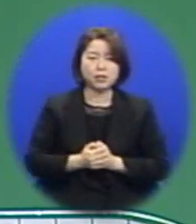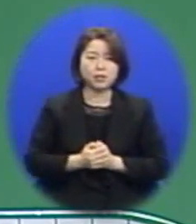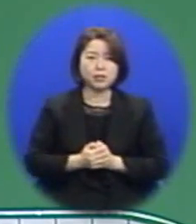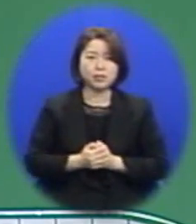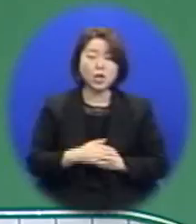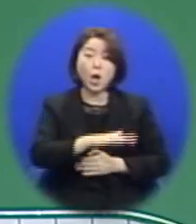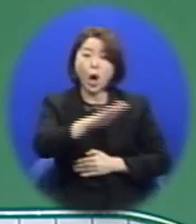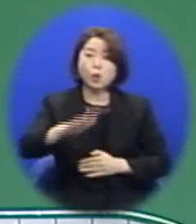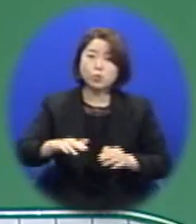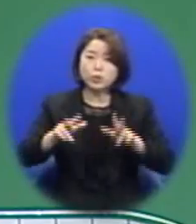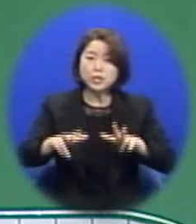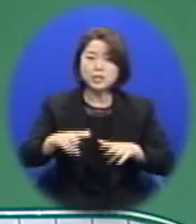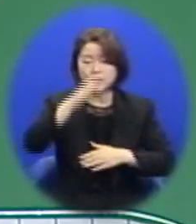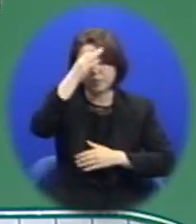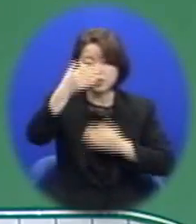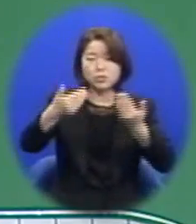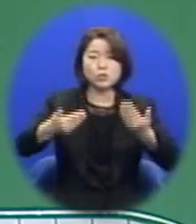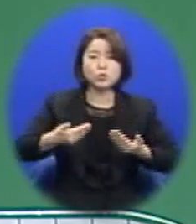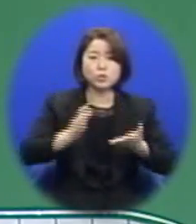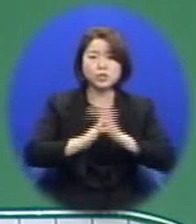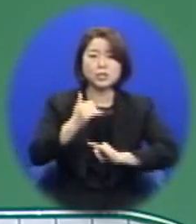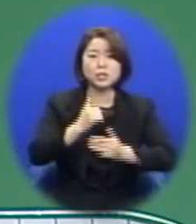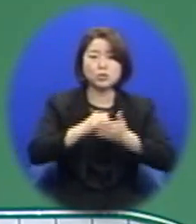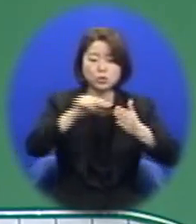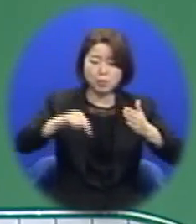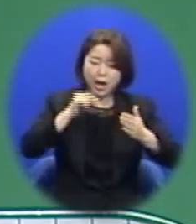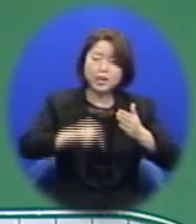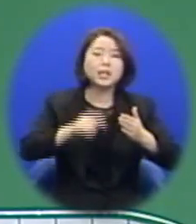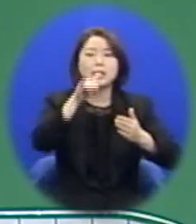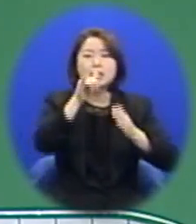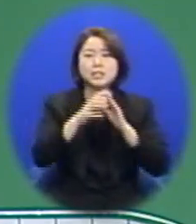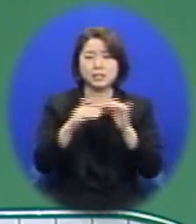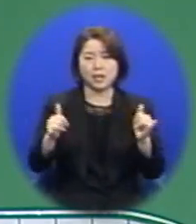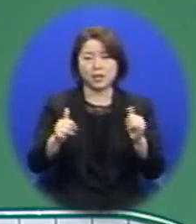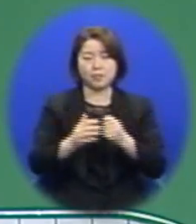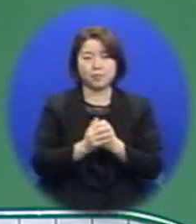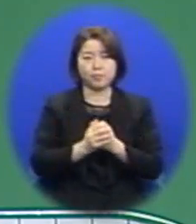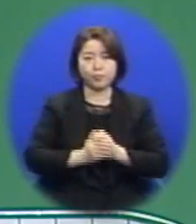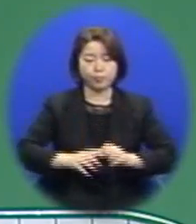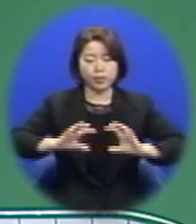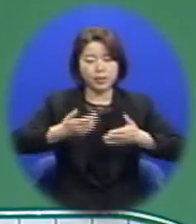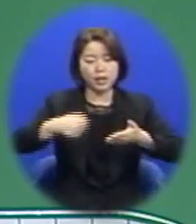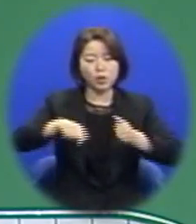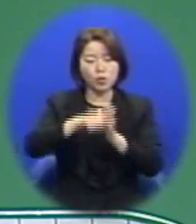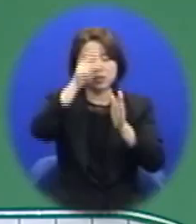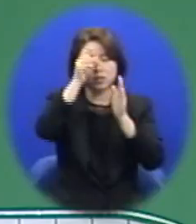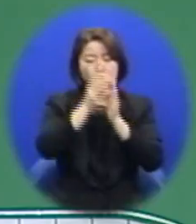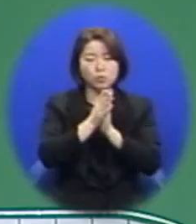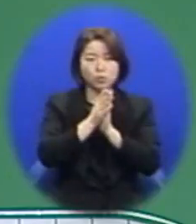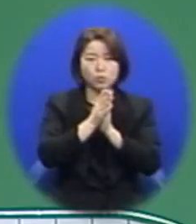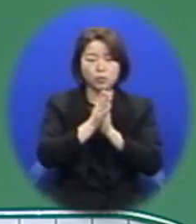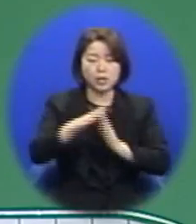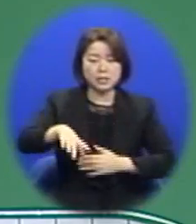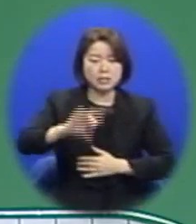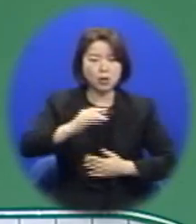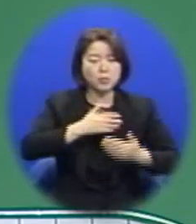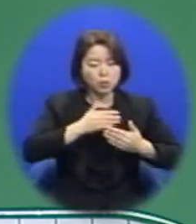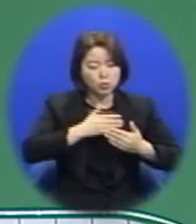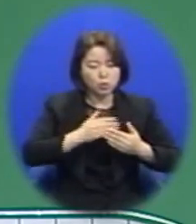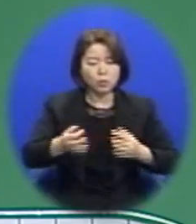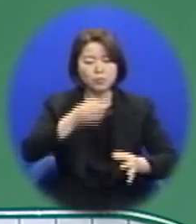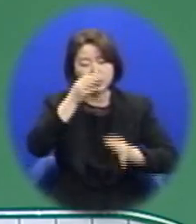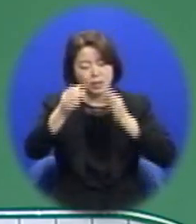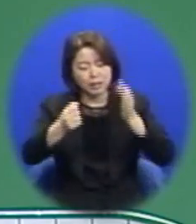우리는 지금 능력 주시는 예수님 안에 있는 사람들입니다. 나라를 위해서 기도하며 처음에는 두려움으로